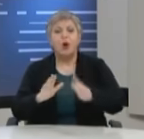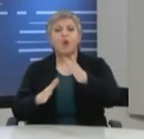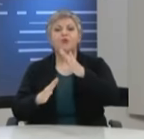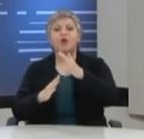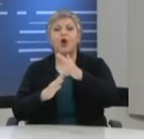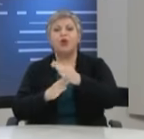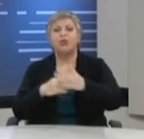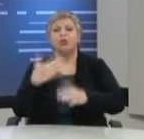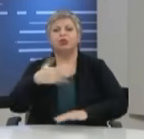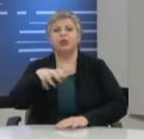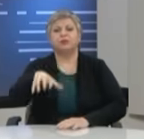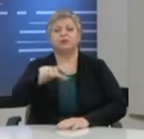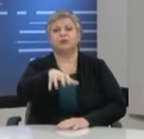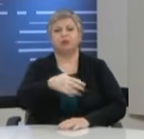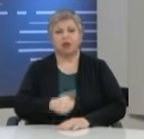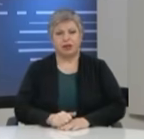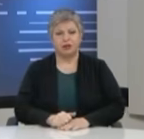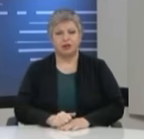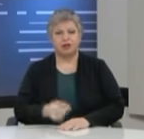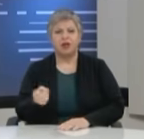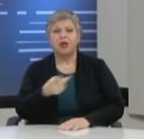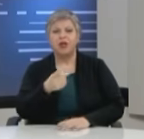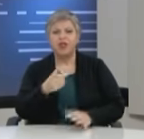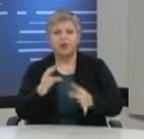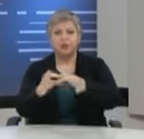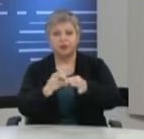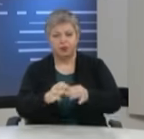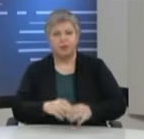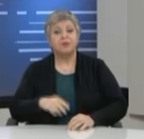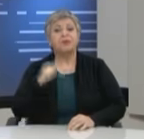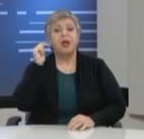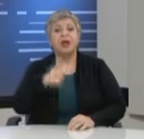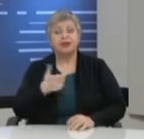Και εσείς διχάσατε τον ελληνικό λαό. Εσείς συνειδητά.